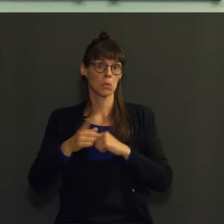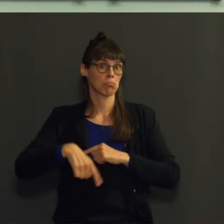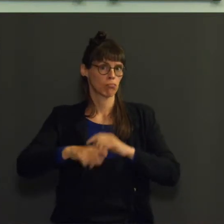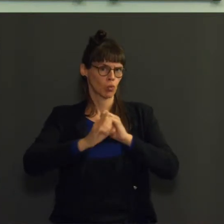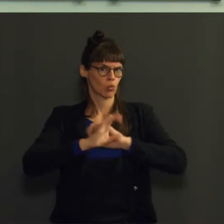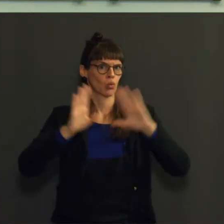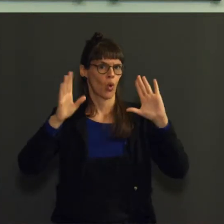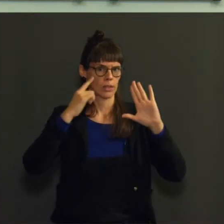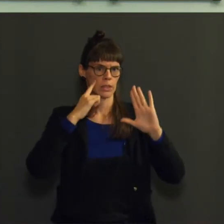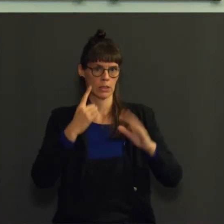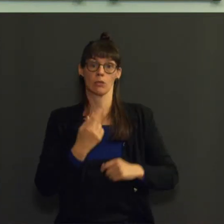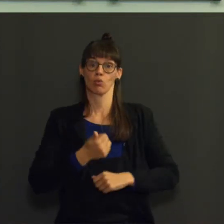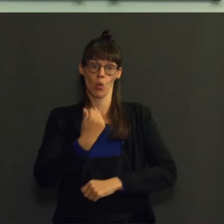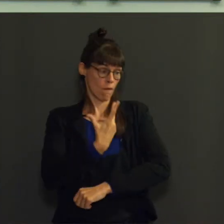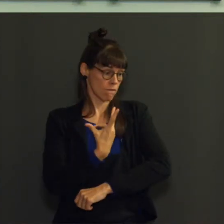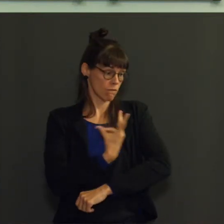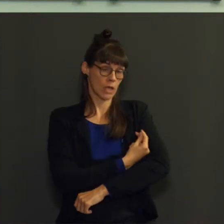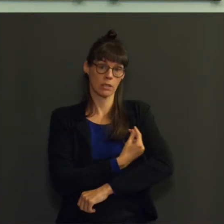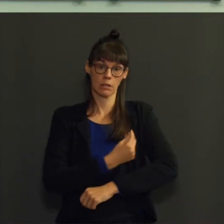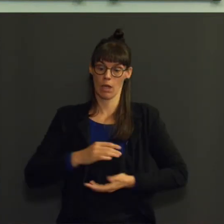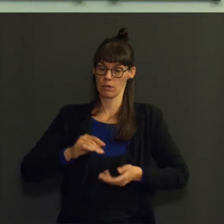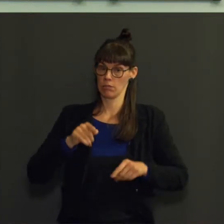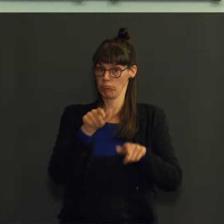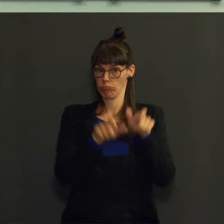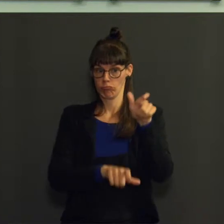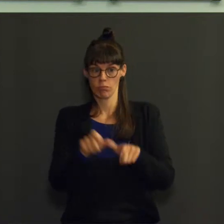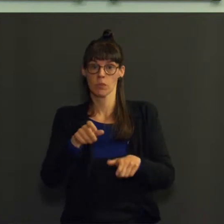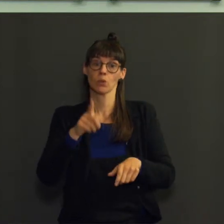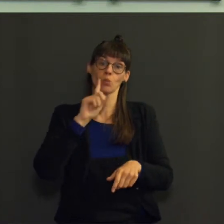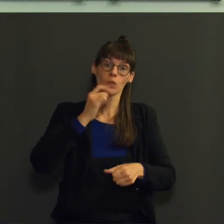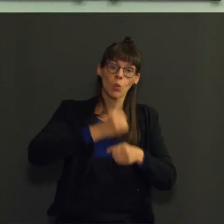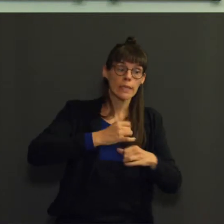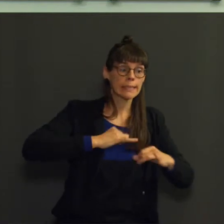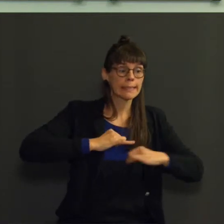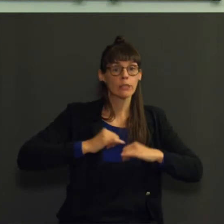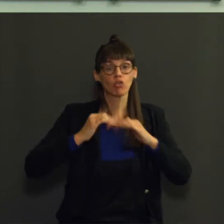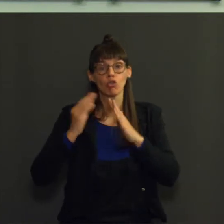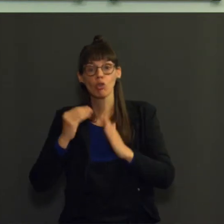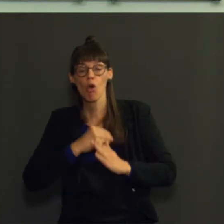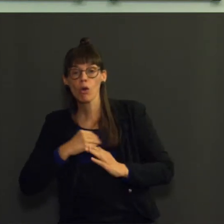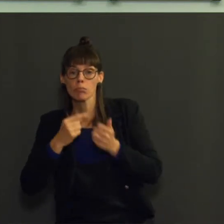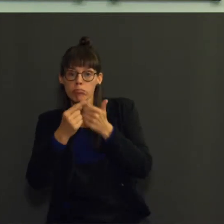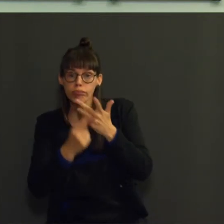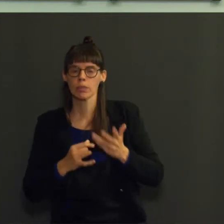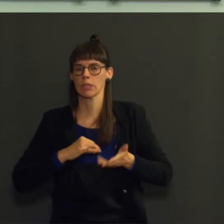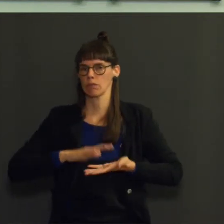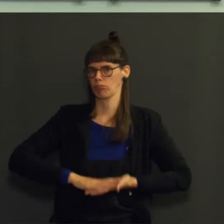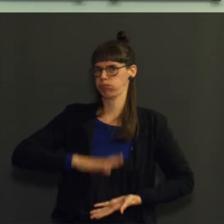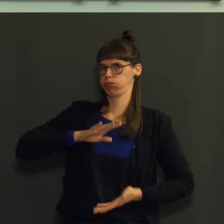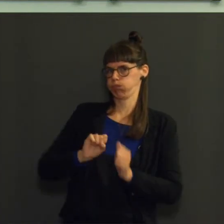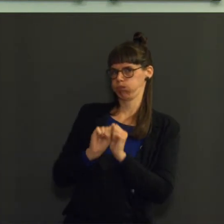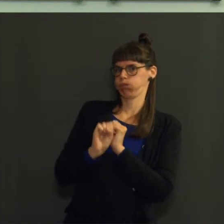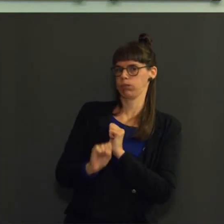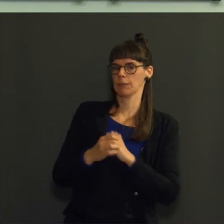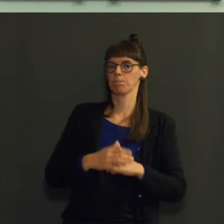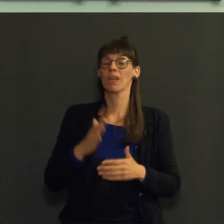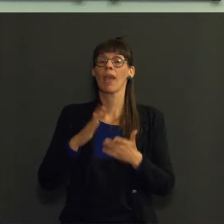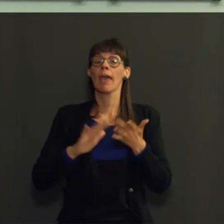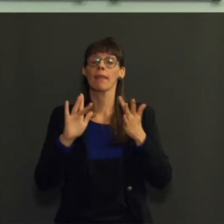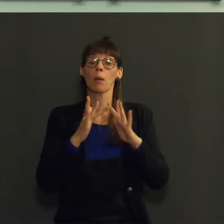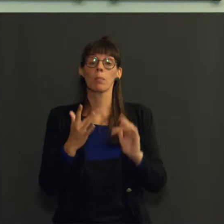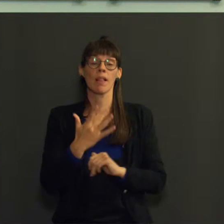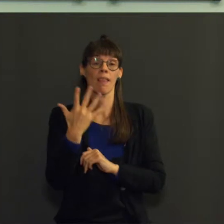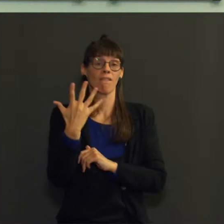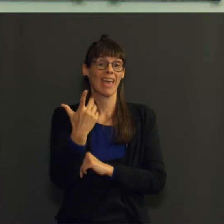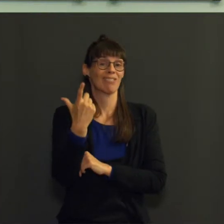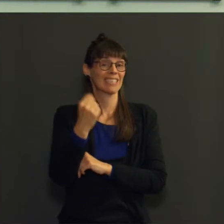duidelijke impact van de vaccinatiecampagne bij de gezondheidswerkers. Eind april had 95% van